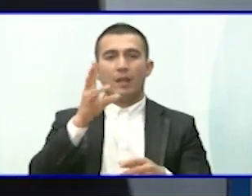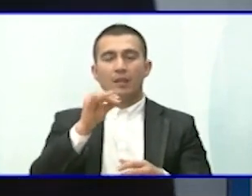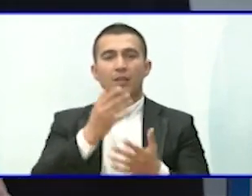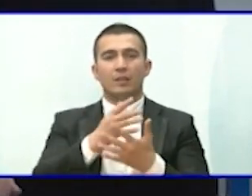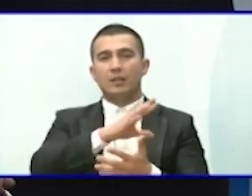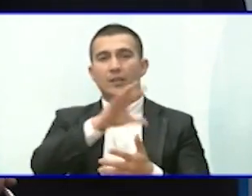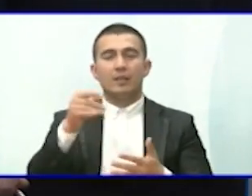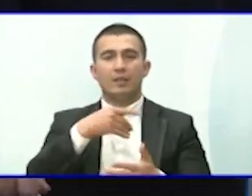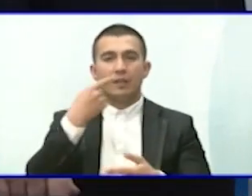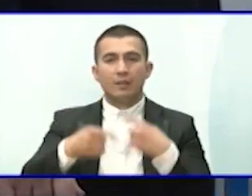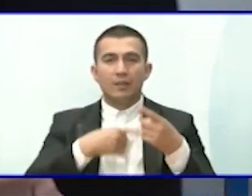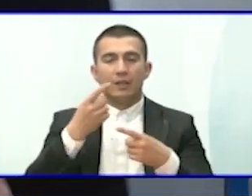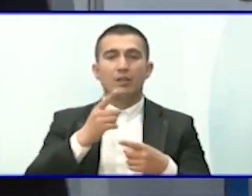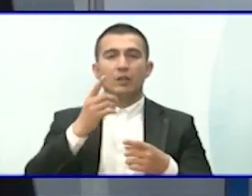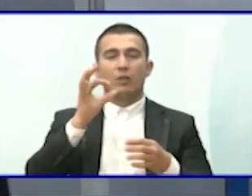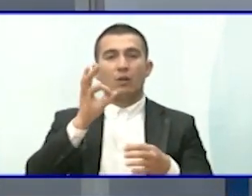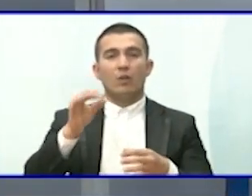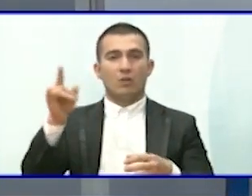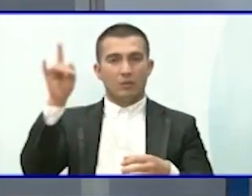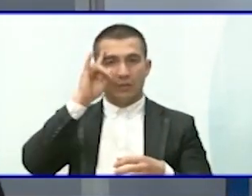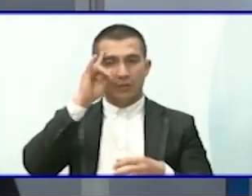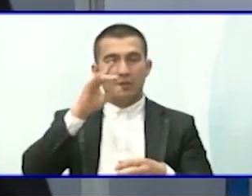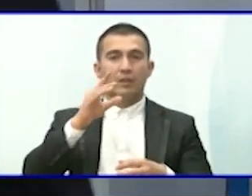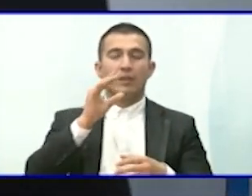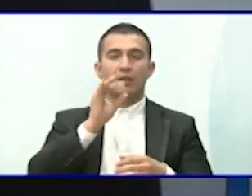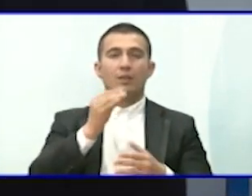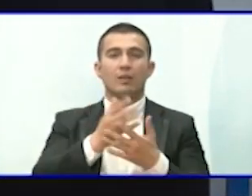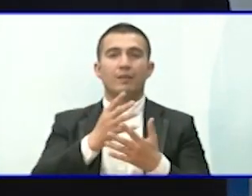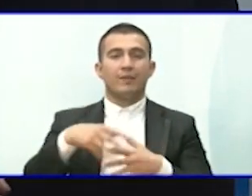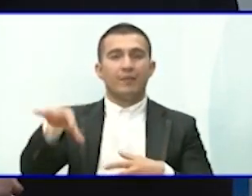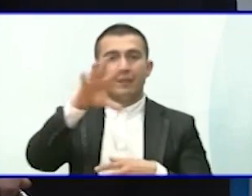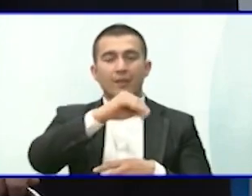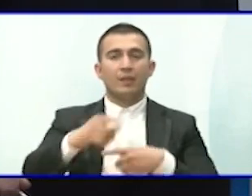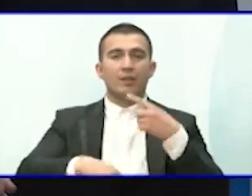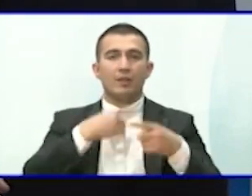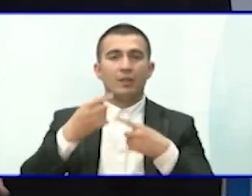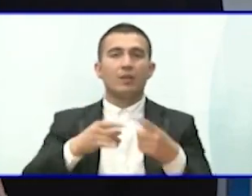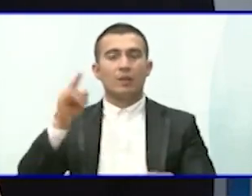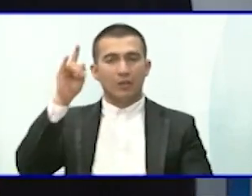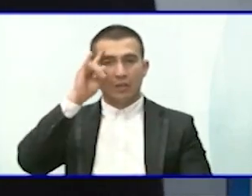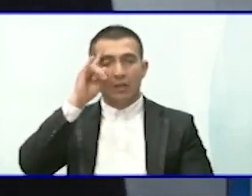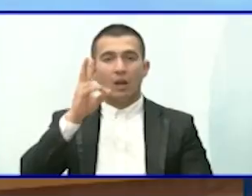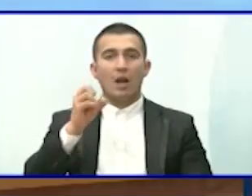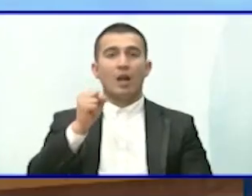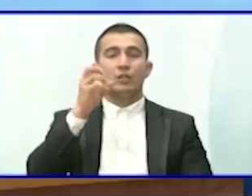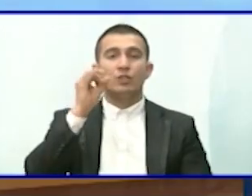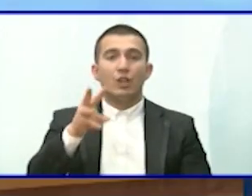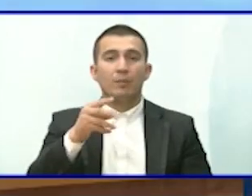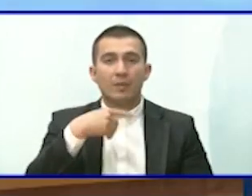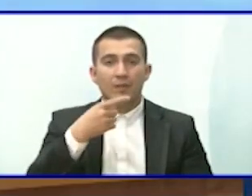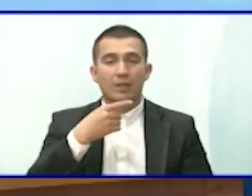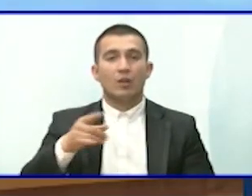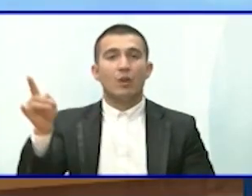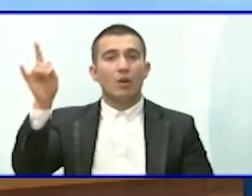об ошибках они говорили о чем вопрос они говорили